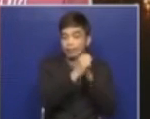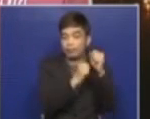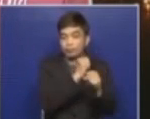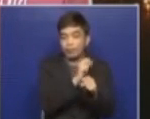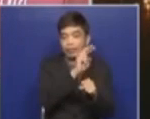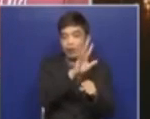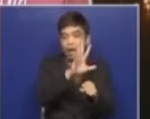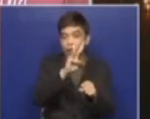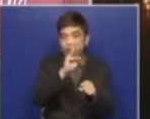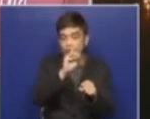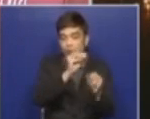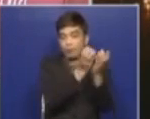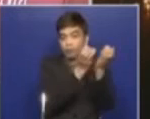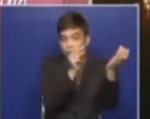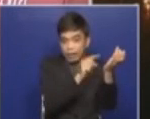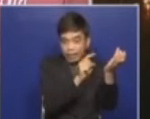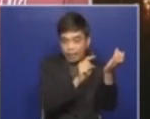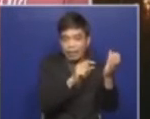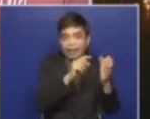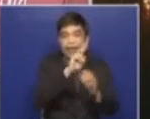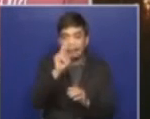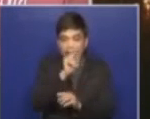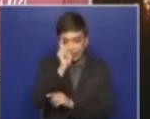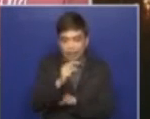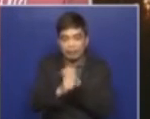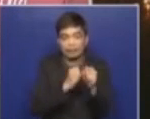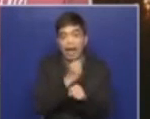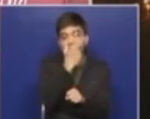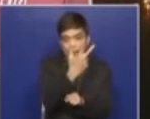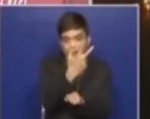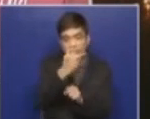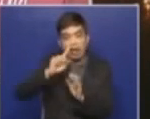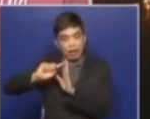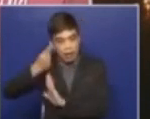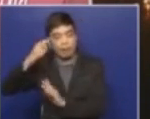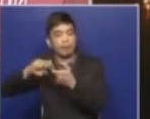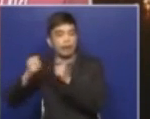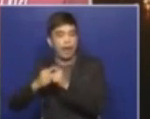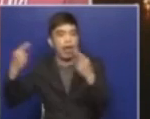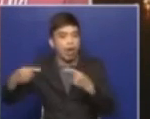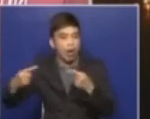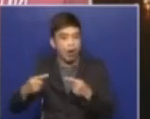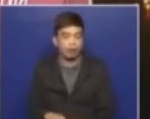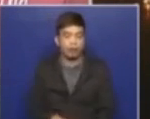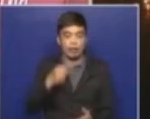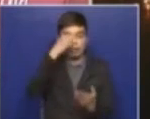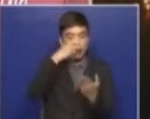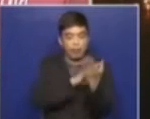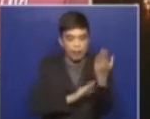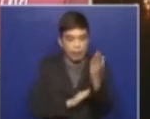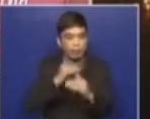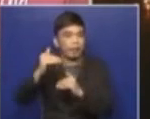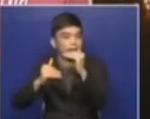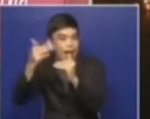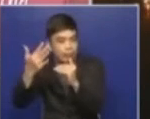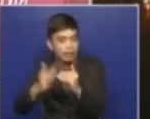แค่3ปีก็ได้กลายเป็นต้นเหตุค่ะที่สร้างความขัดแย้งให้กับสังคมไทยล้าหลังไม่ทันกับ